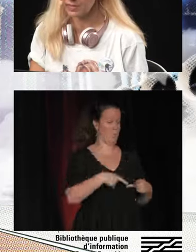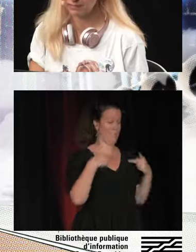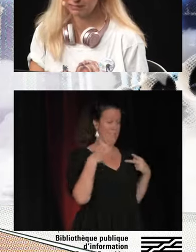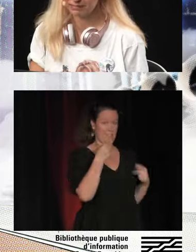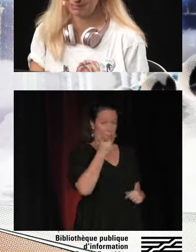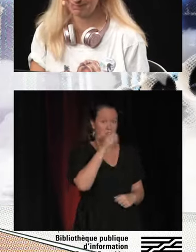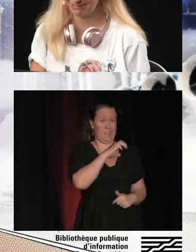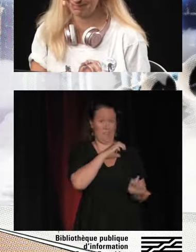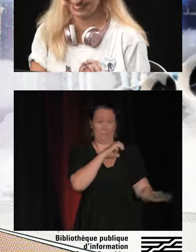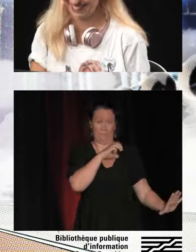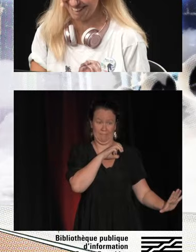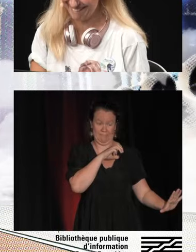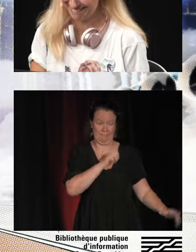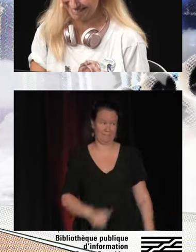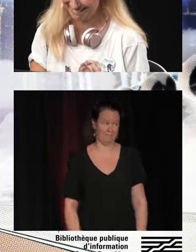Fun times.